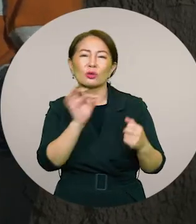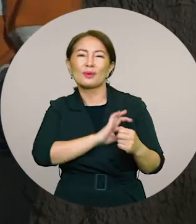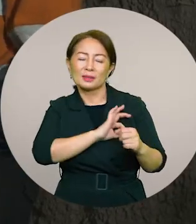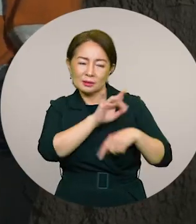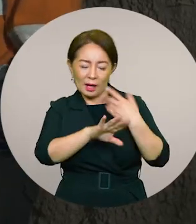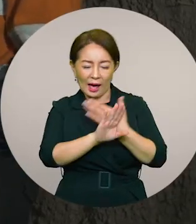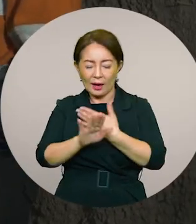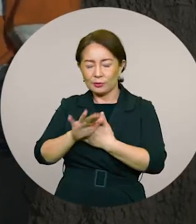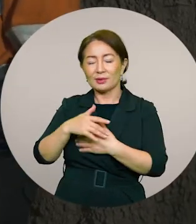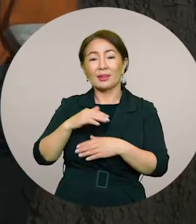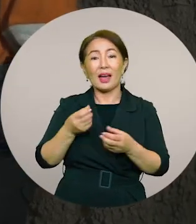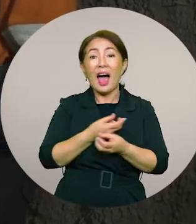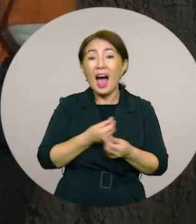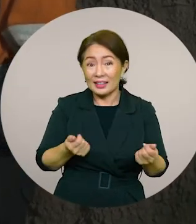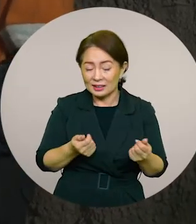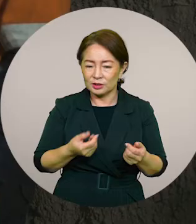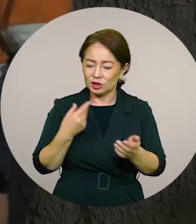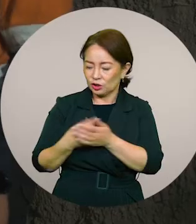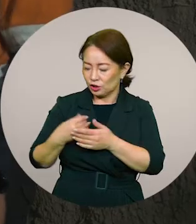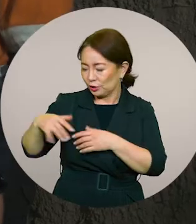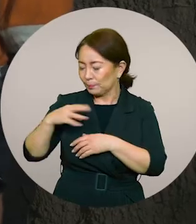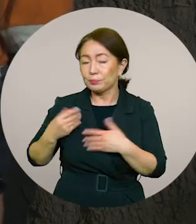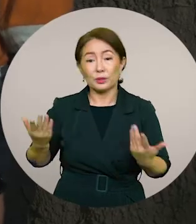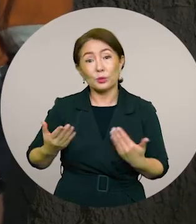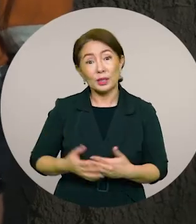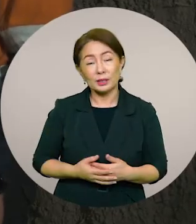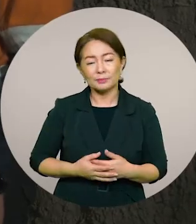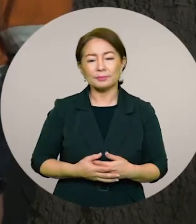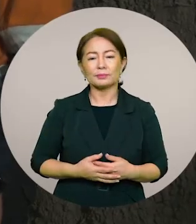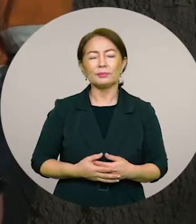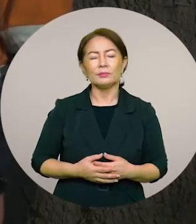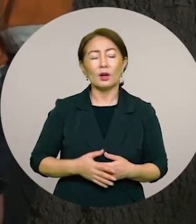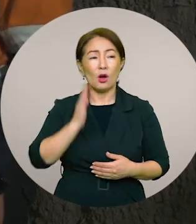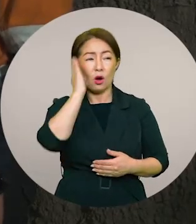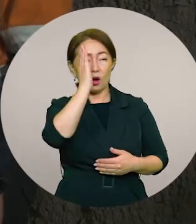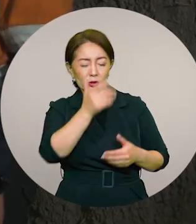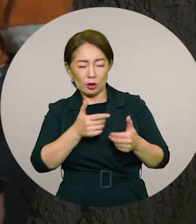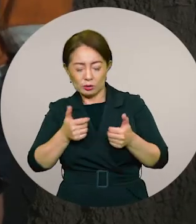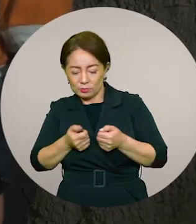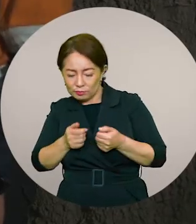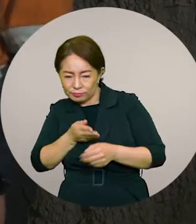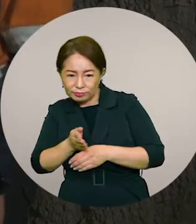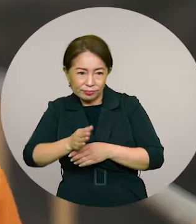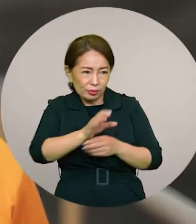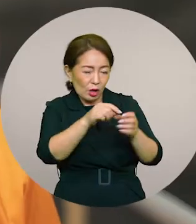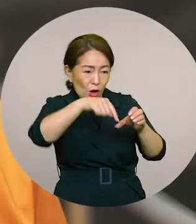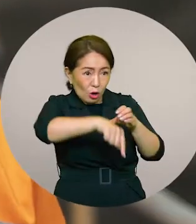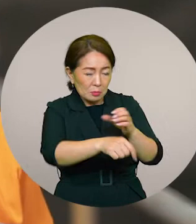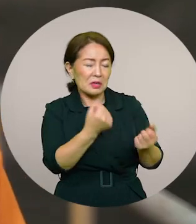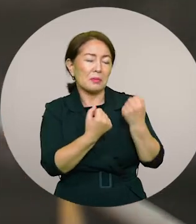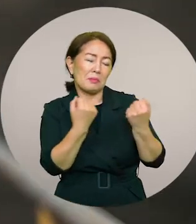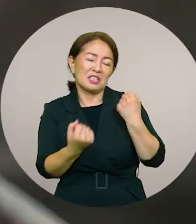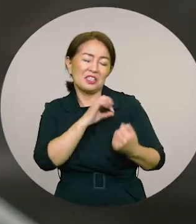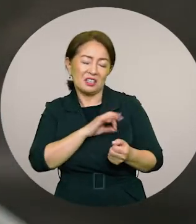ашиглаж тэр аюулыг одоо арилгах нь. Жишээлбэл бид нар одоо зайнаас өдөртдөг өрмийн машин хэрэгжилж байгаа. Гүний